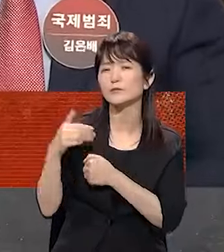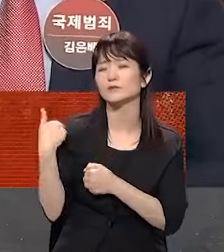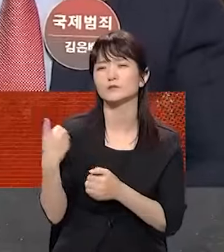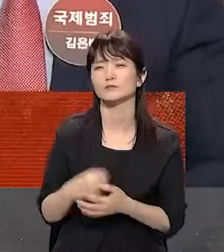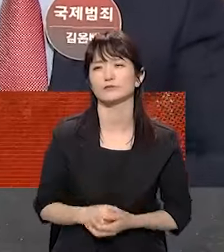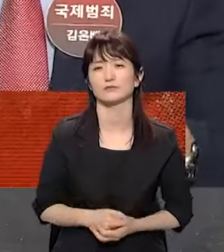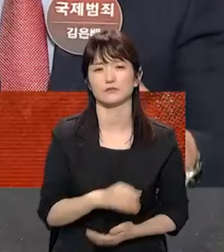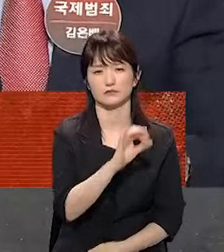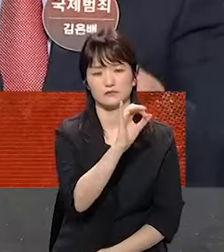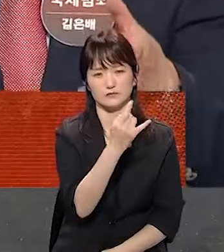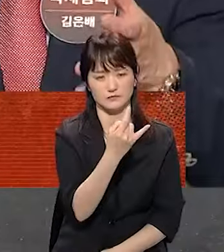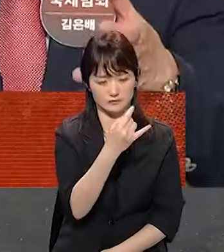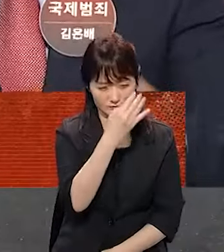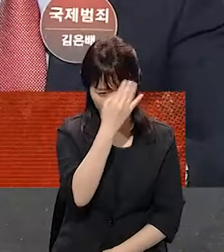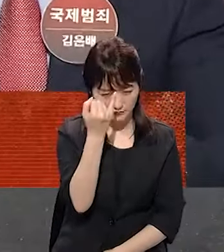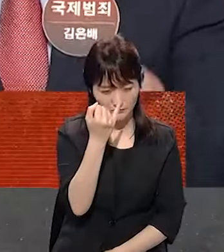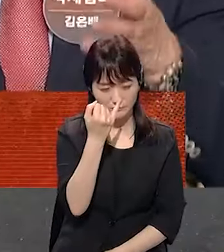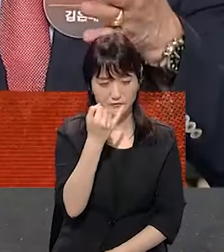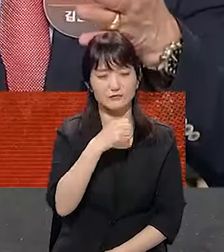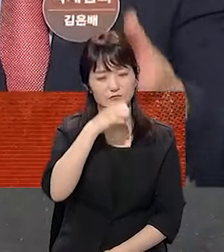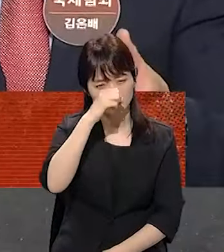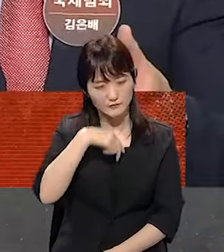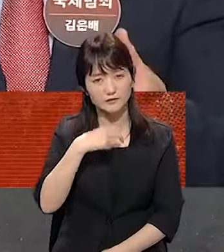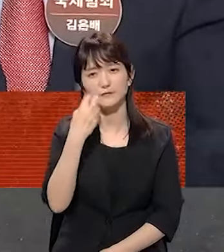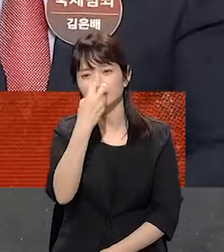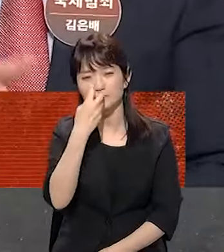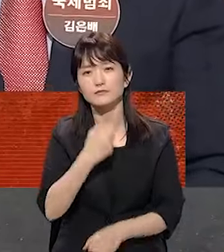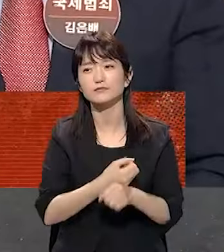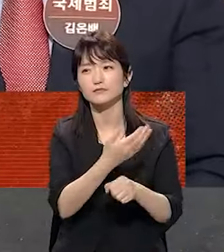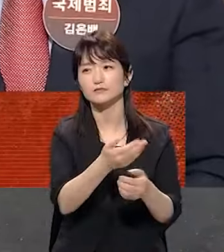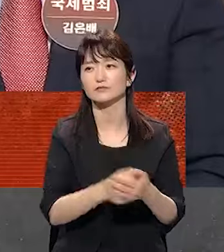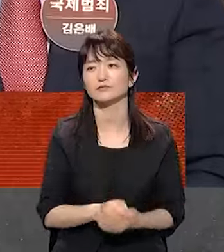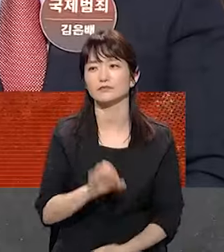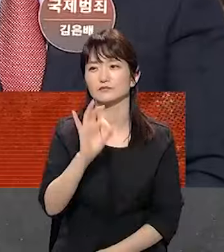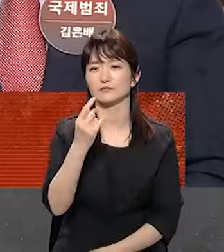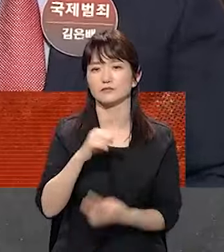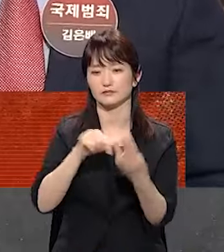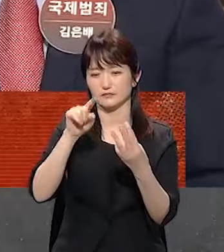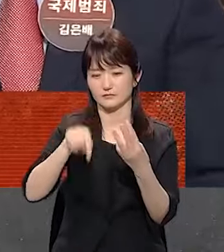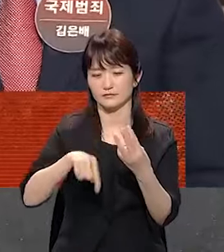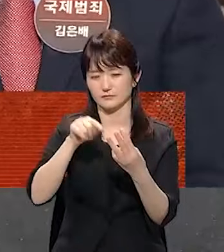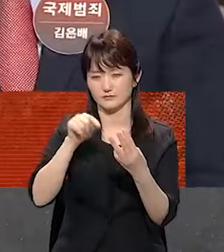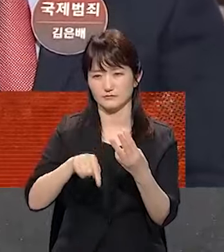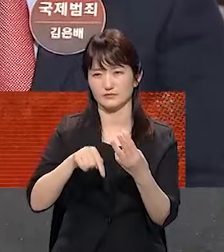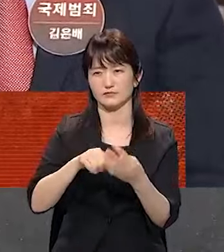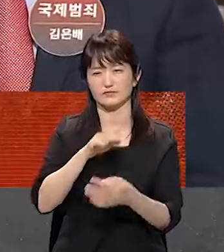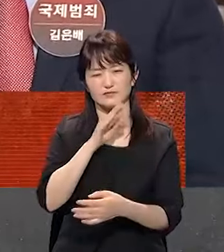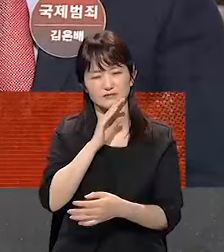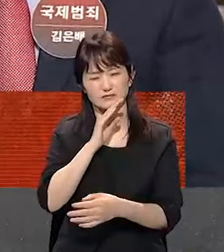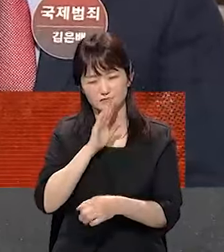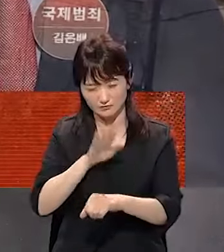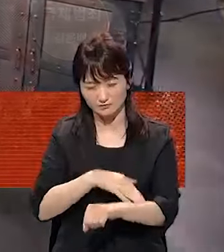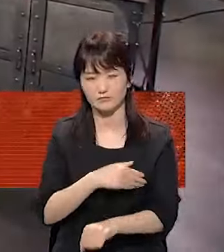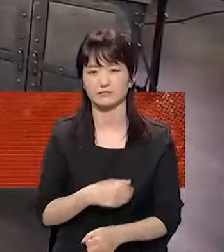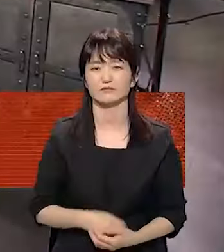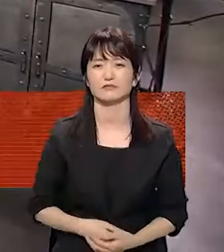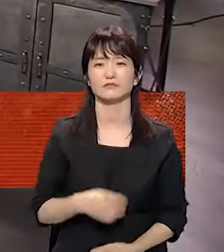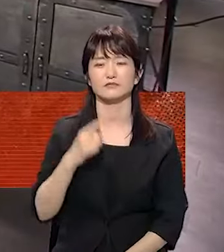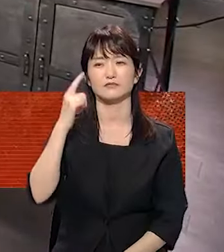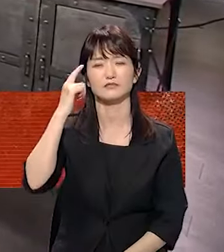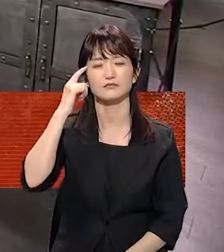외할머니를 마음놓고 생겨 주세요 주 외삼촌 못났습니다 자 교수님 도대체 왜 저러는